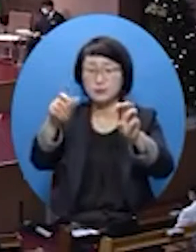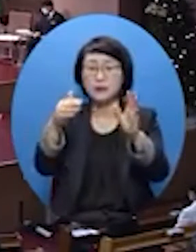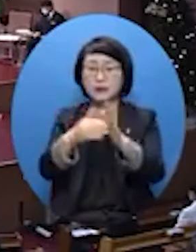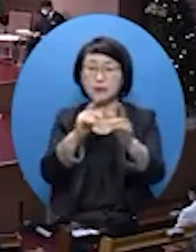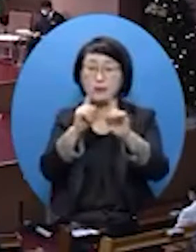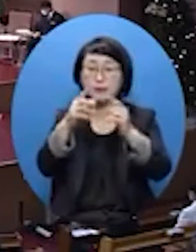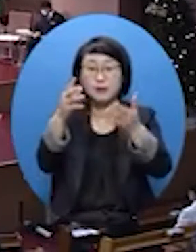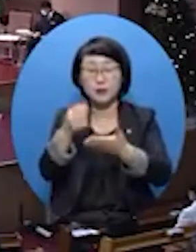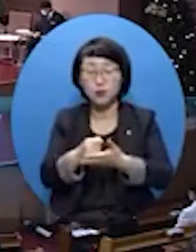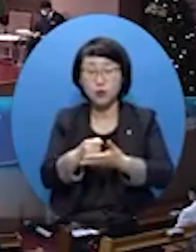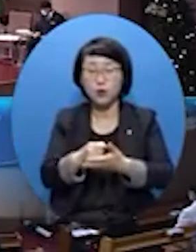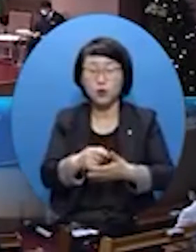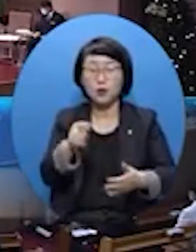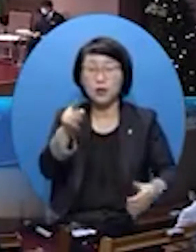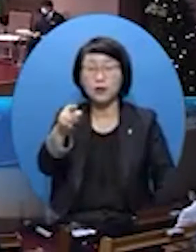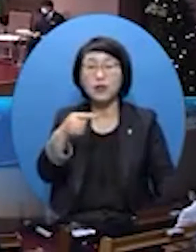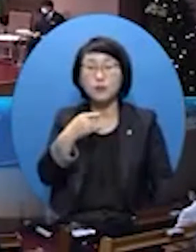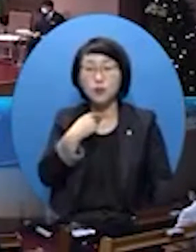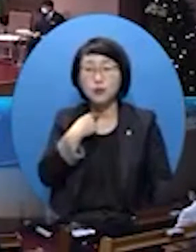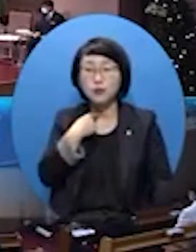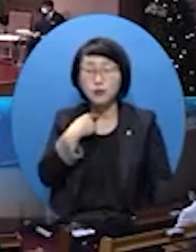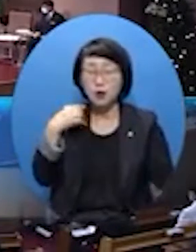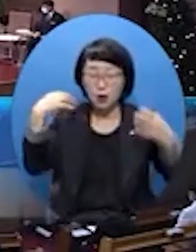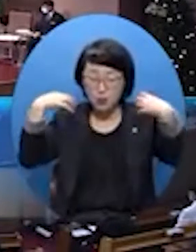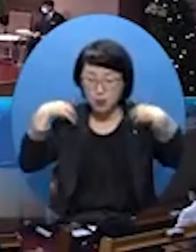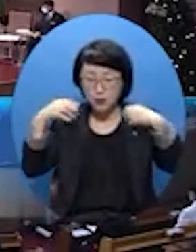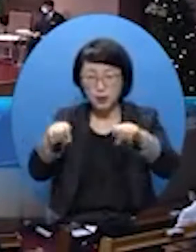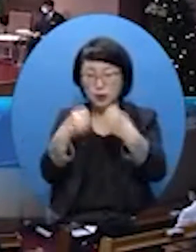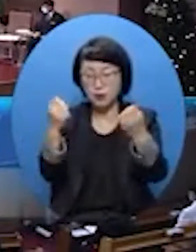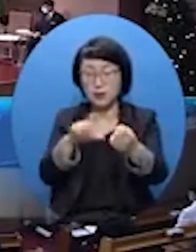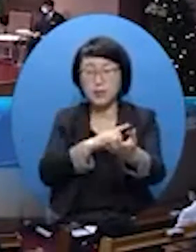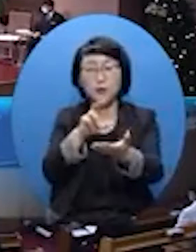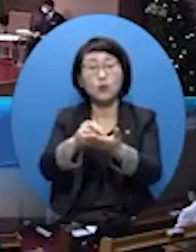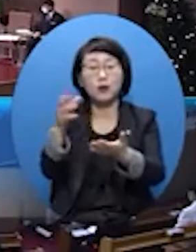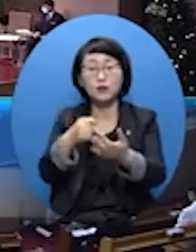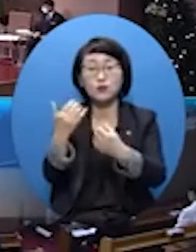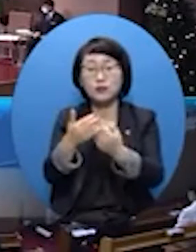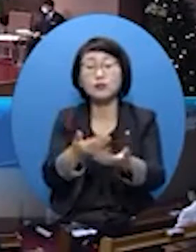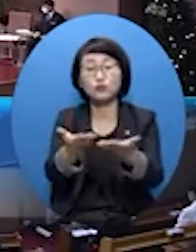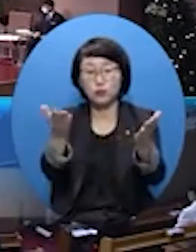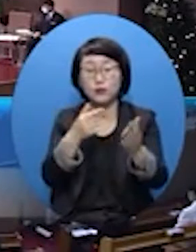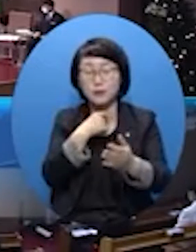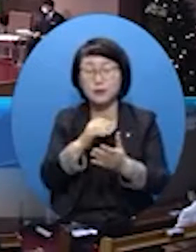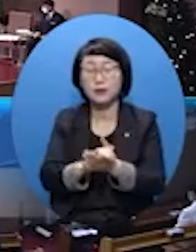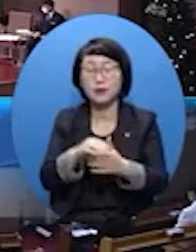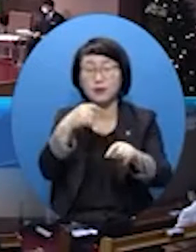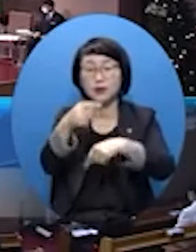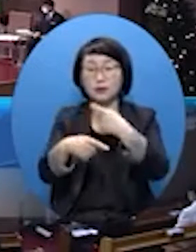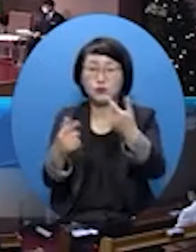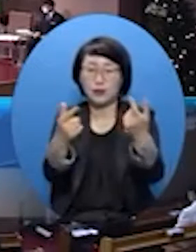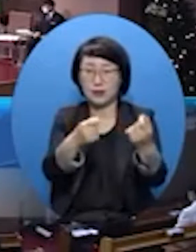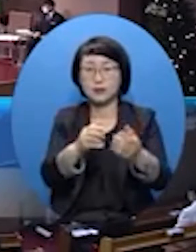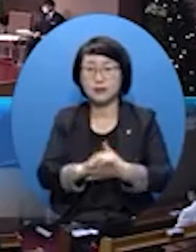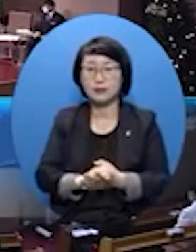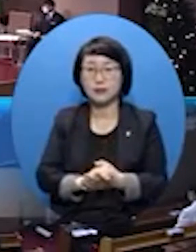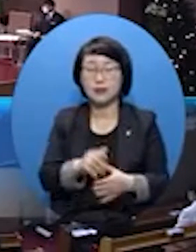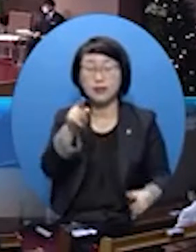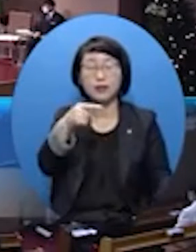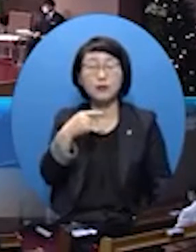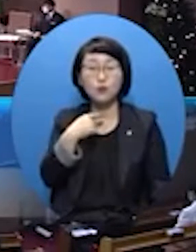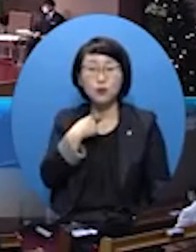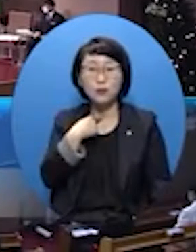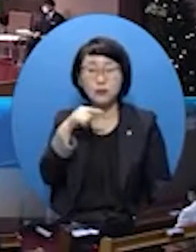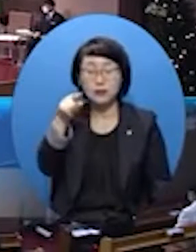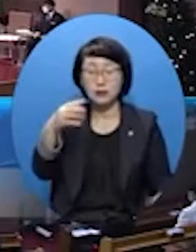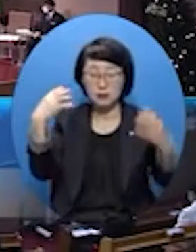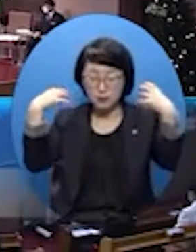가지고 내 목에서 그 멍에를 꺾으리라. 이와 같은 제목으로 함께 말씀을 나누기 원합니다. 제목을 한번 따라해 주시기 바랍니다. 내